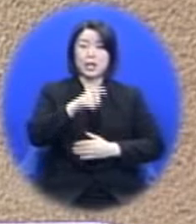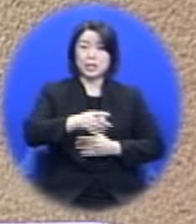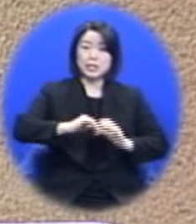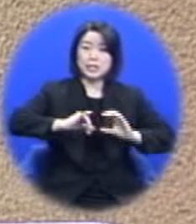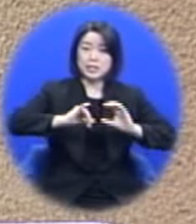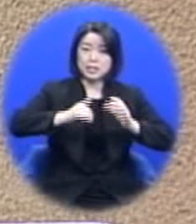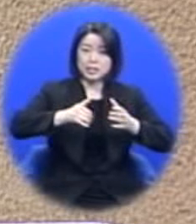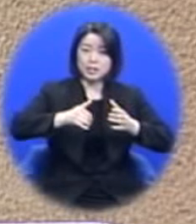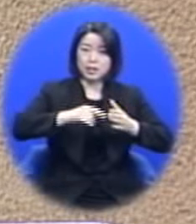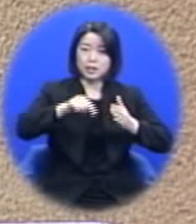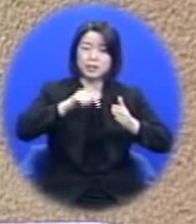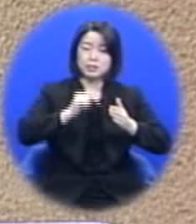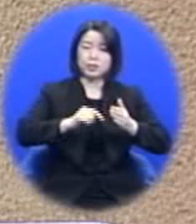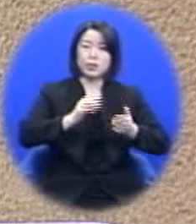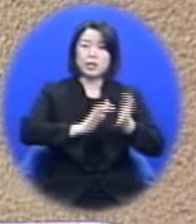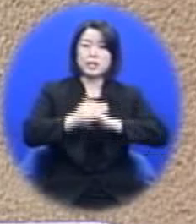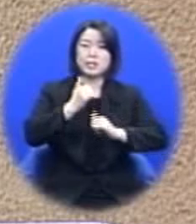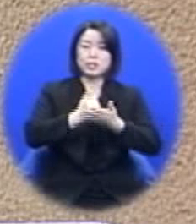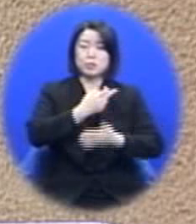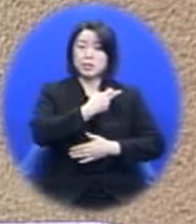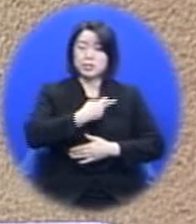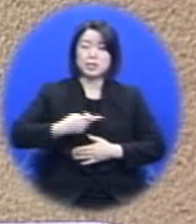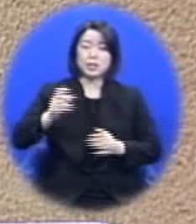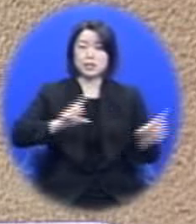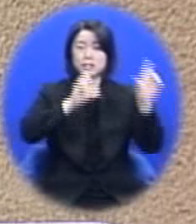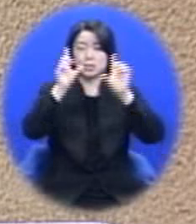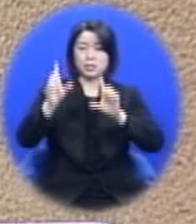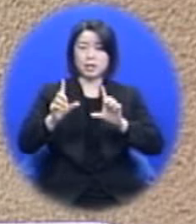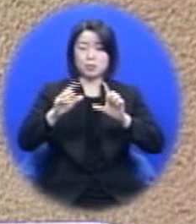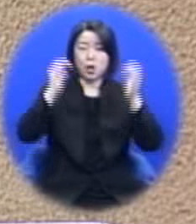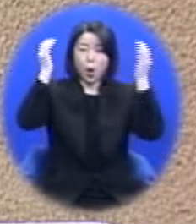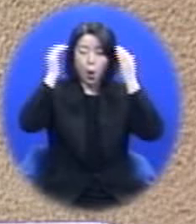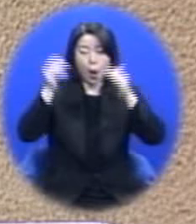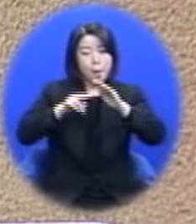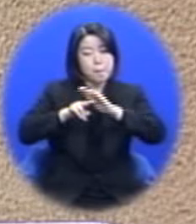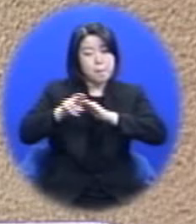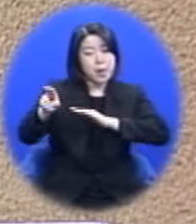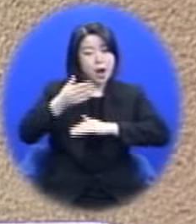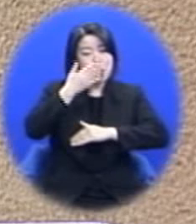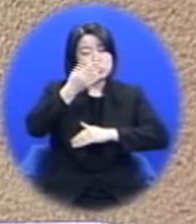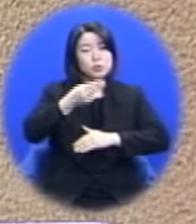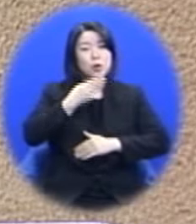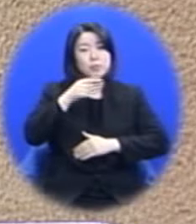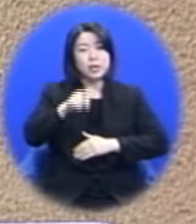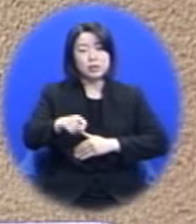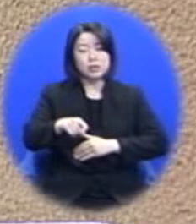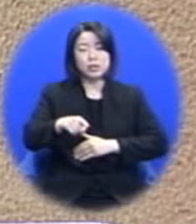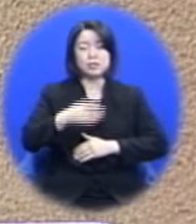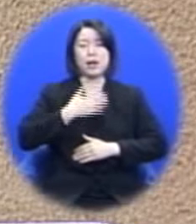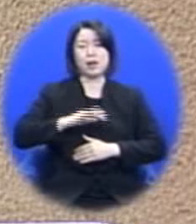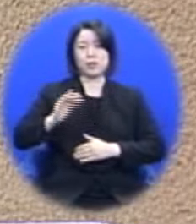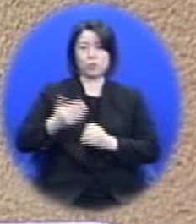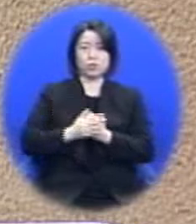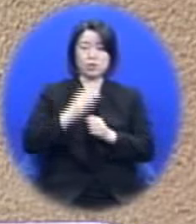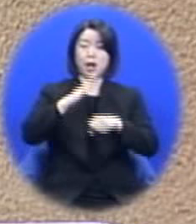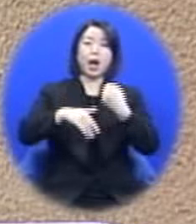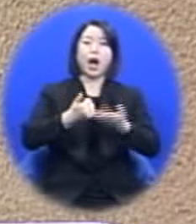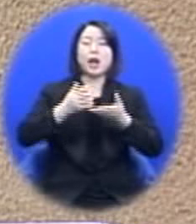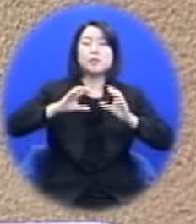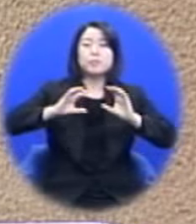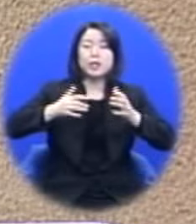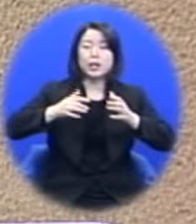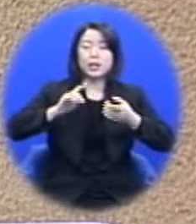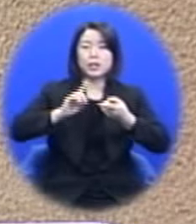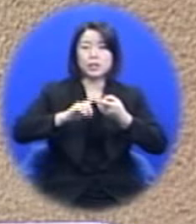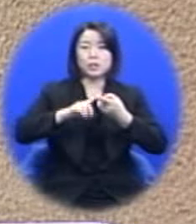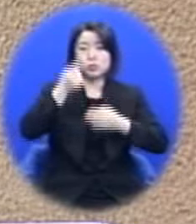세상에서 예수님의 제자들의 삶은 고난을 피해갈 수 없다는 걸 알게 됐어요. 하나님의 나라의 눈이 뜨이고